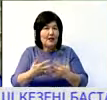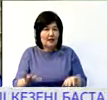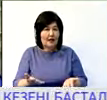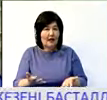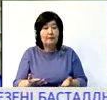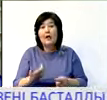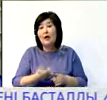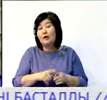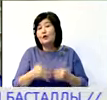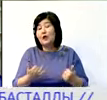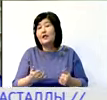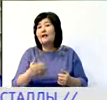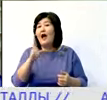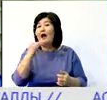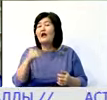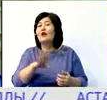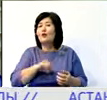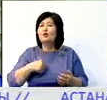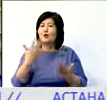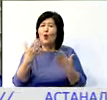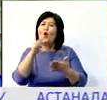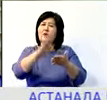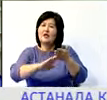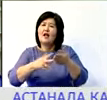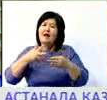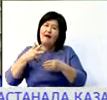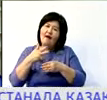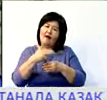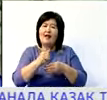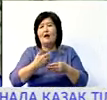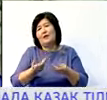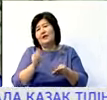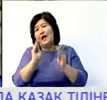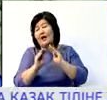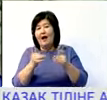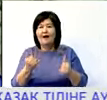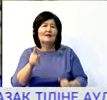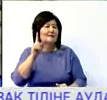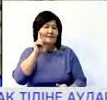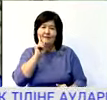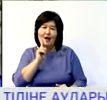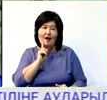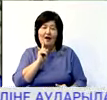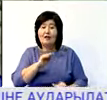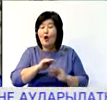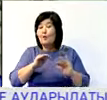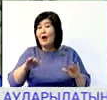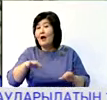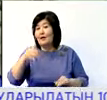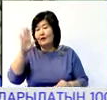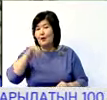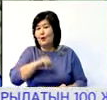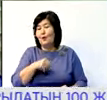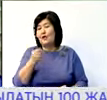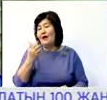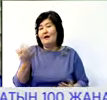жаңағыдай клеймен қолмен жағатынбыз бәрін. Қолмен қиып, қолмен шашып жаңа. Қазір рахат. Балалар да өзі жаңағы